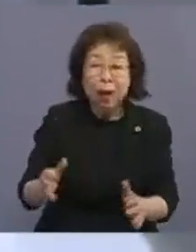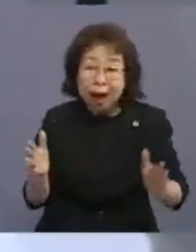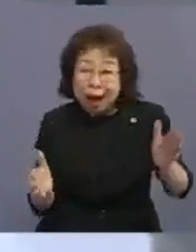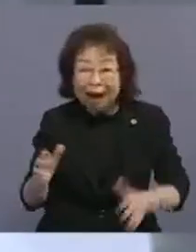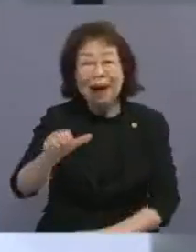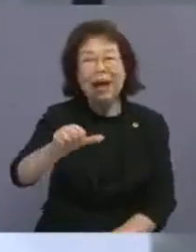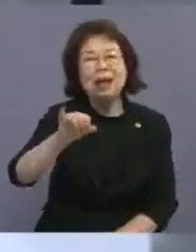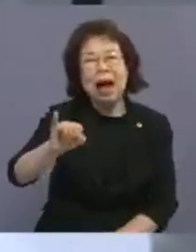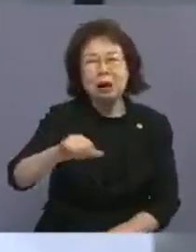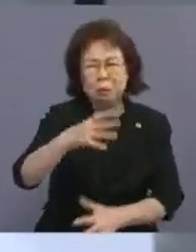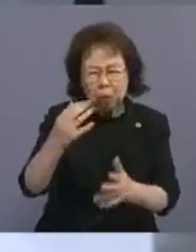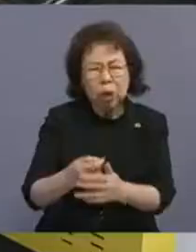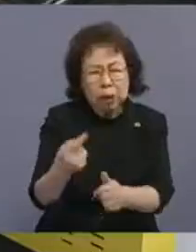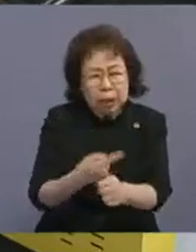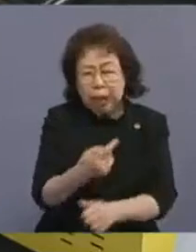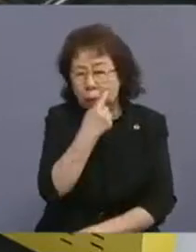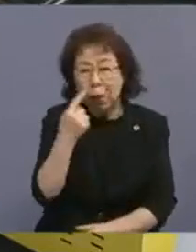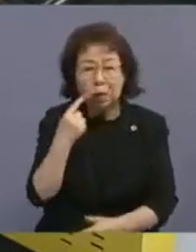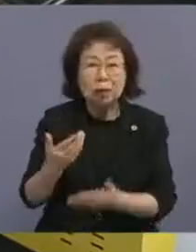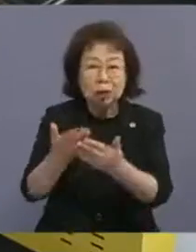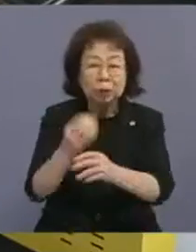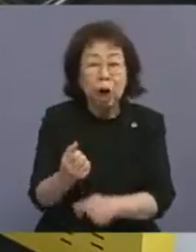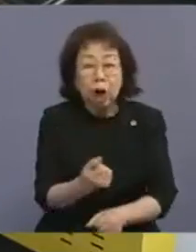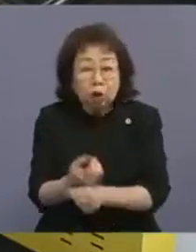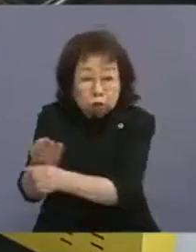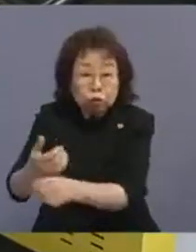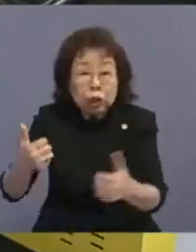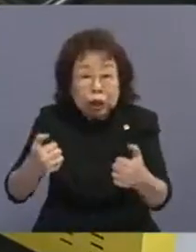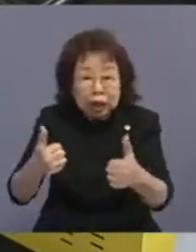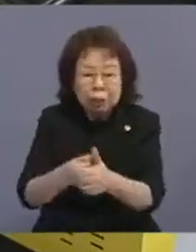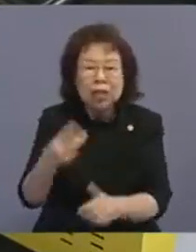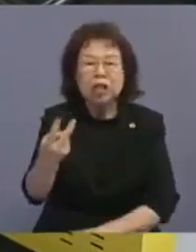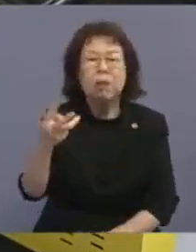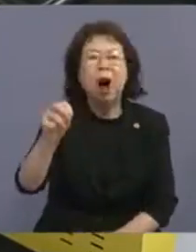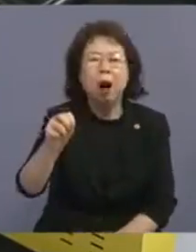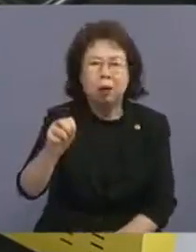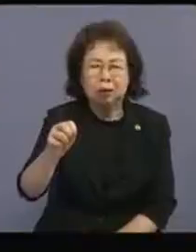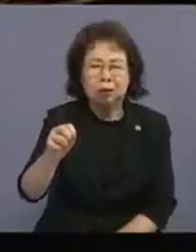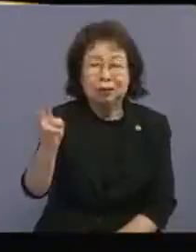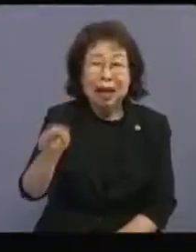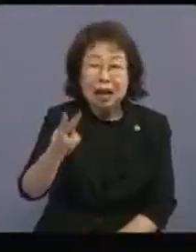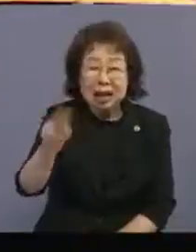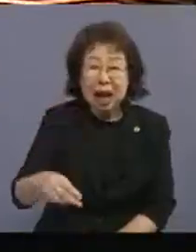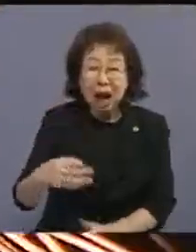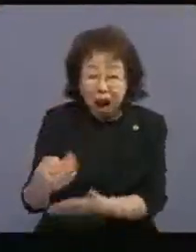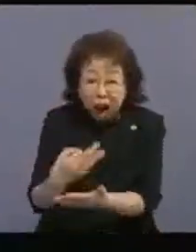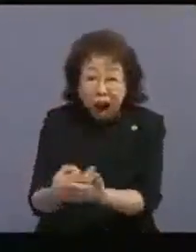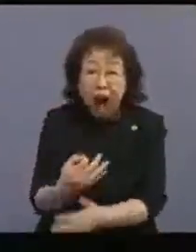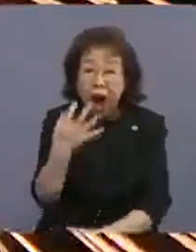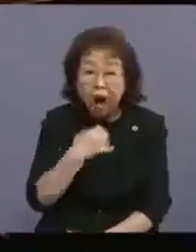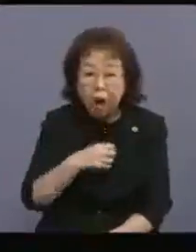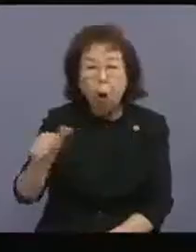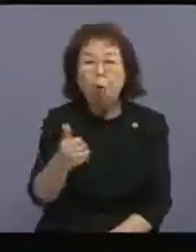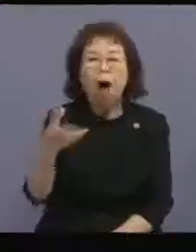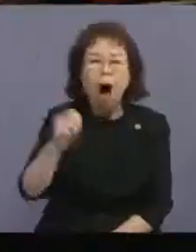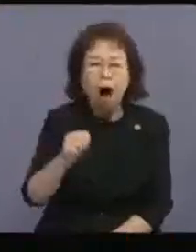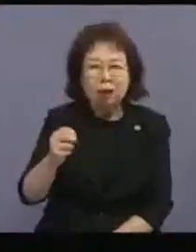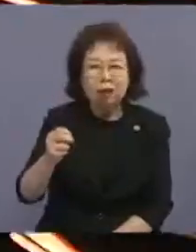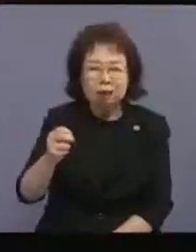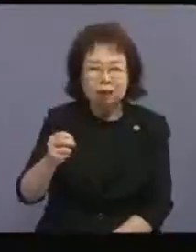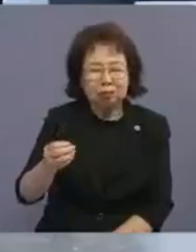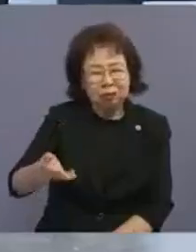자동화 설비 등이 대거 선보여 수출 상담만 20억 달러에 경제 효과는 500억 원에 이를 것으로 예상됩니다.